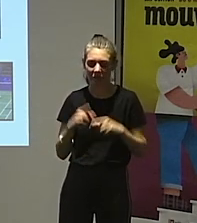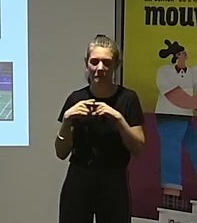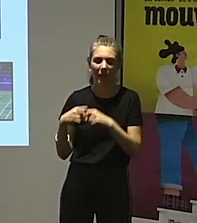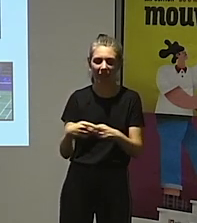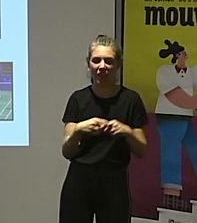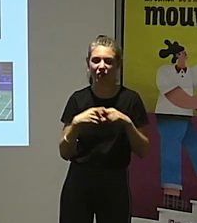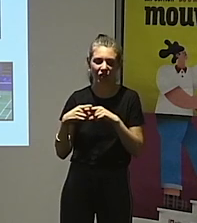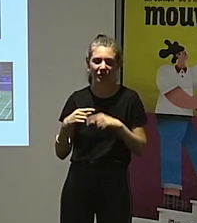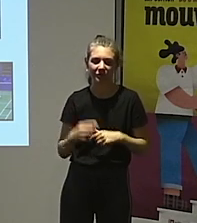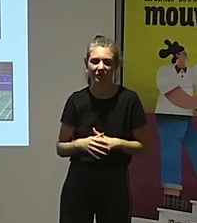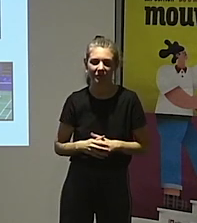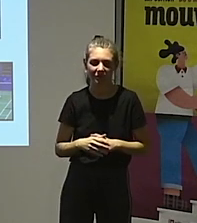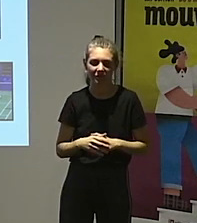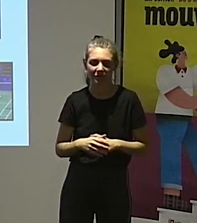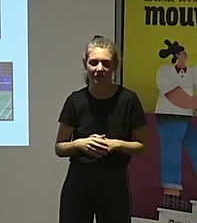Partage.